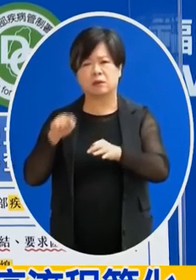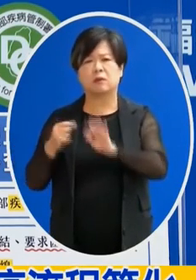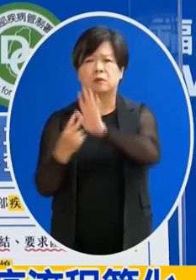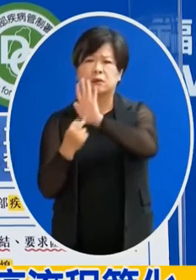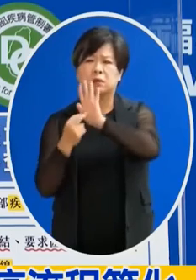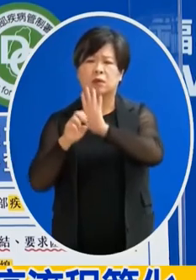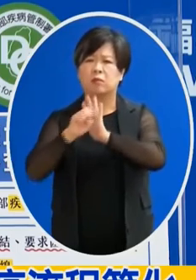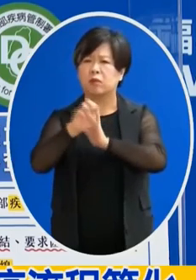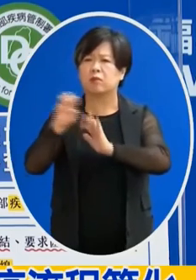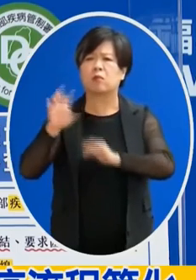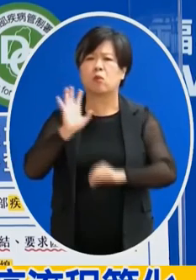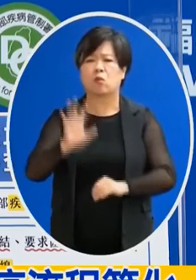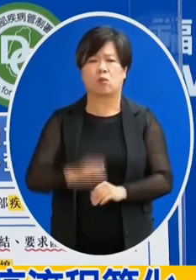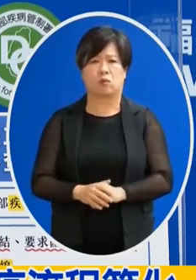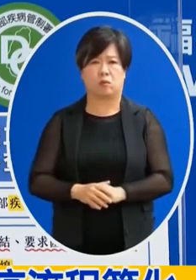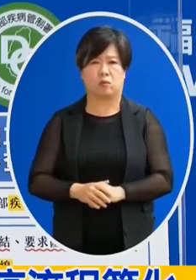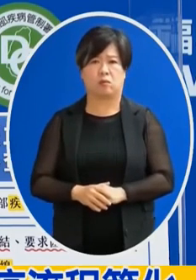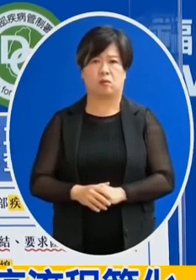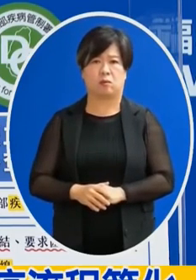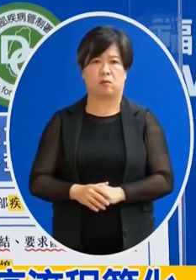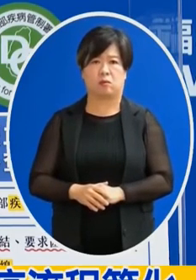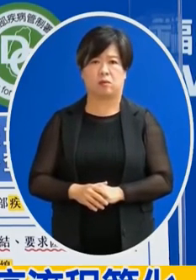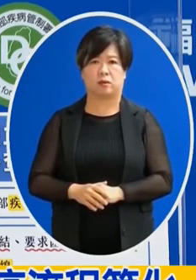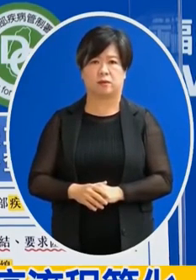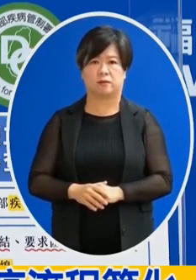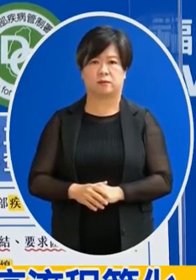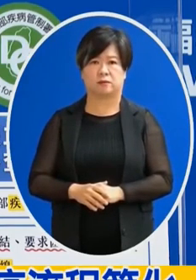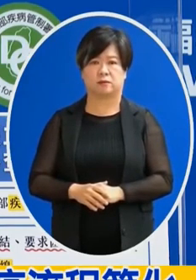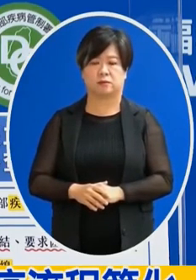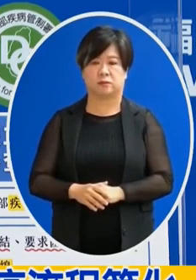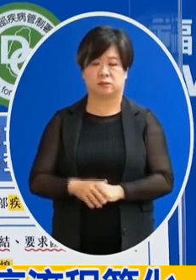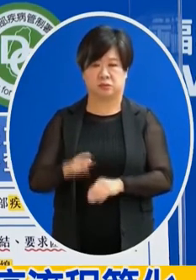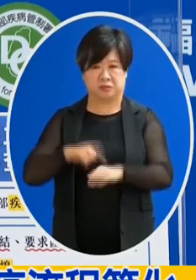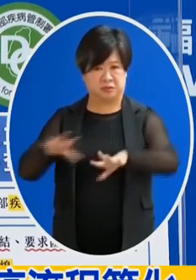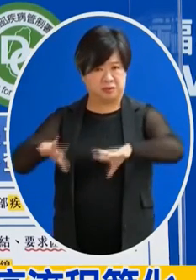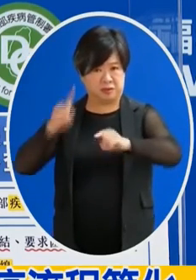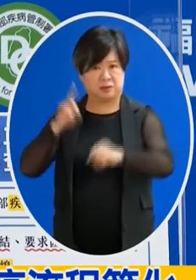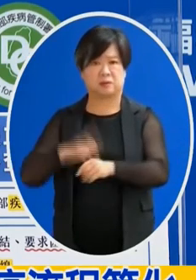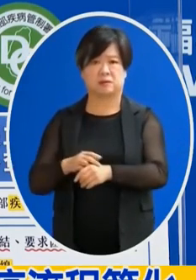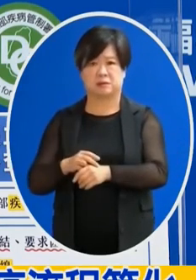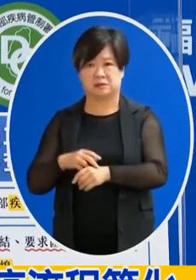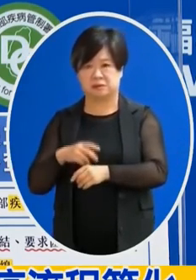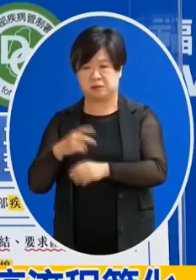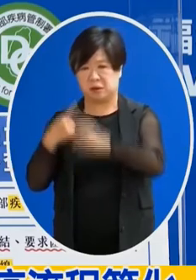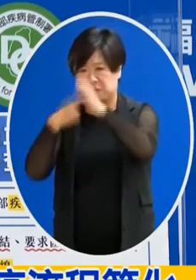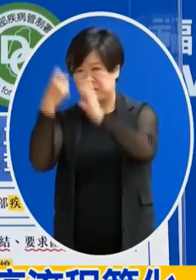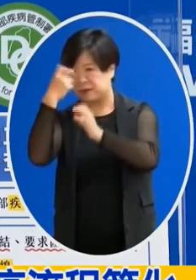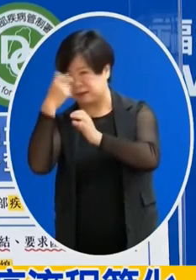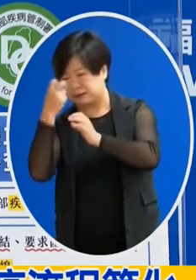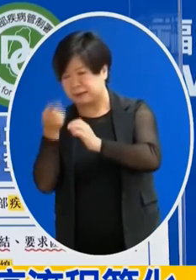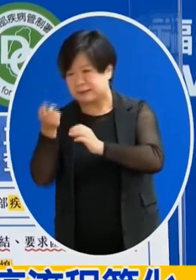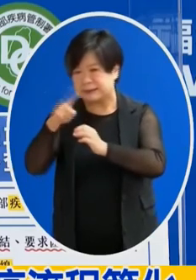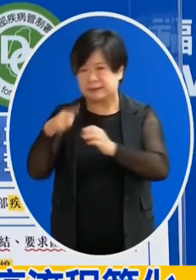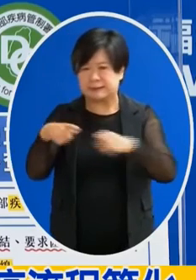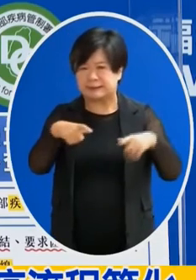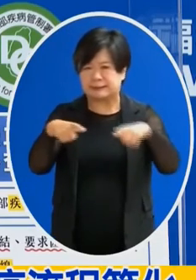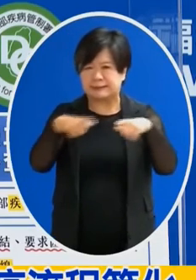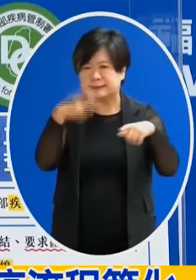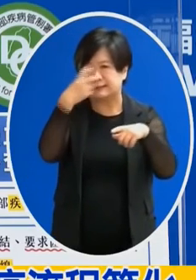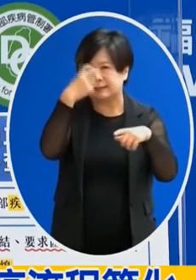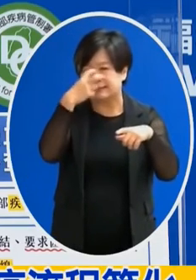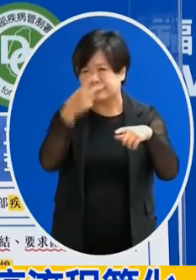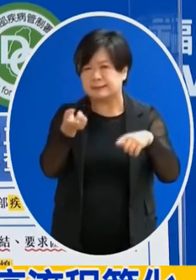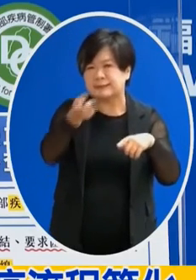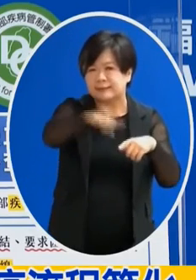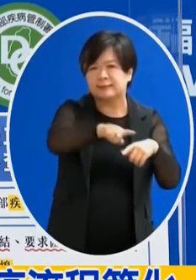说明哈。不过因为这个是从采检端到这个检验端，检验端再回到这